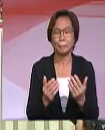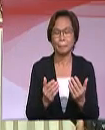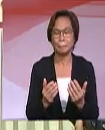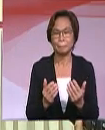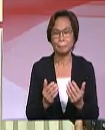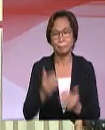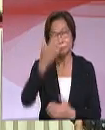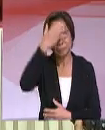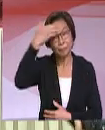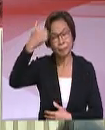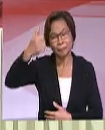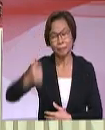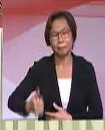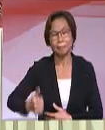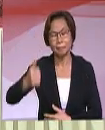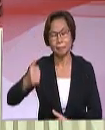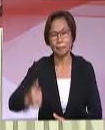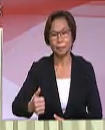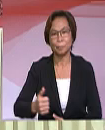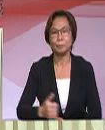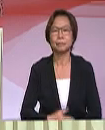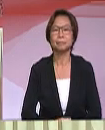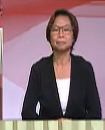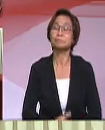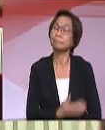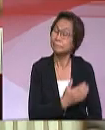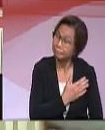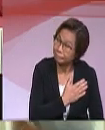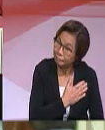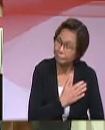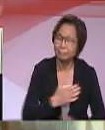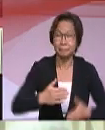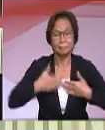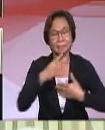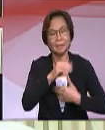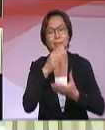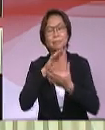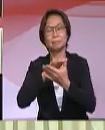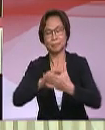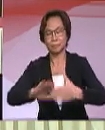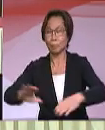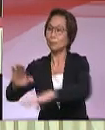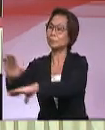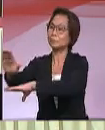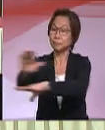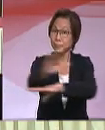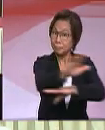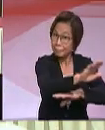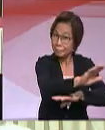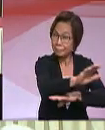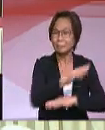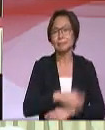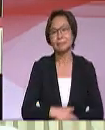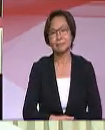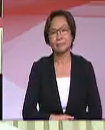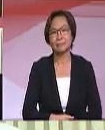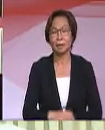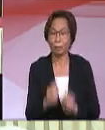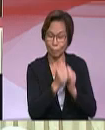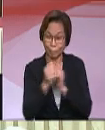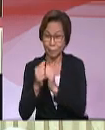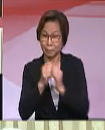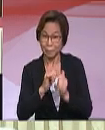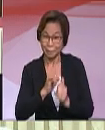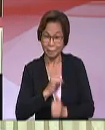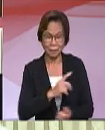Bismillahirrahmanirrahim. Assalamualaikum warahmatullahi taala wabarakatuh. Salam sejahtera dan selamat petang kepada seluruh rakyat Malaysia. Bersama dengan saya